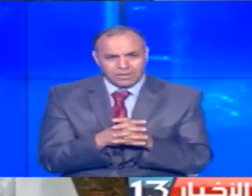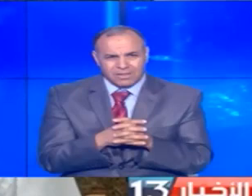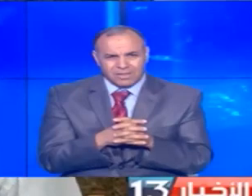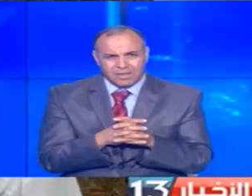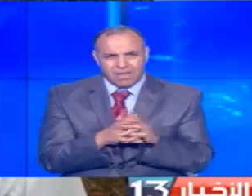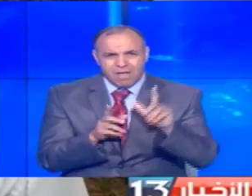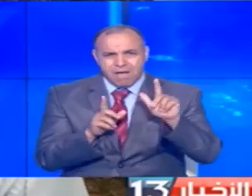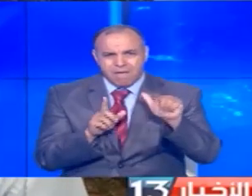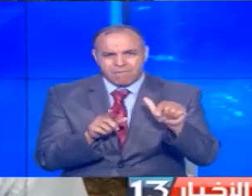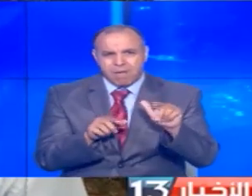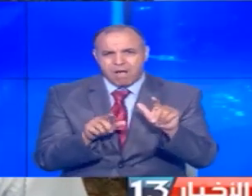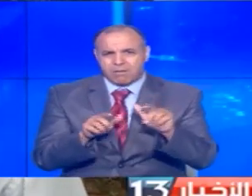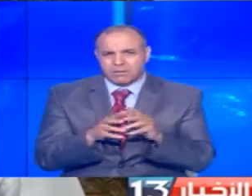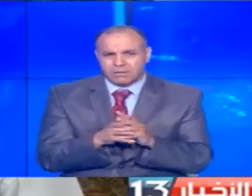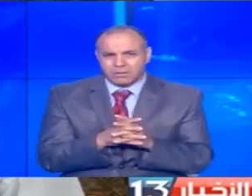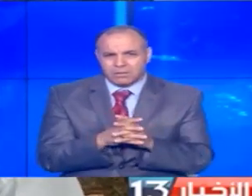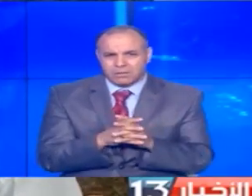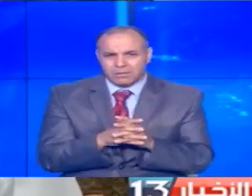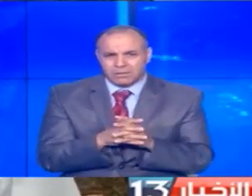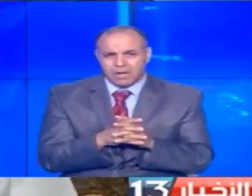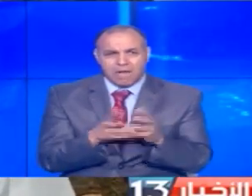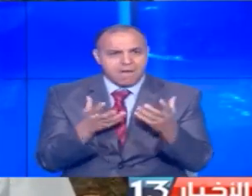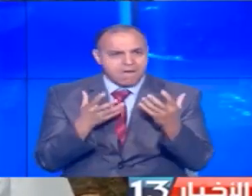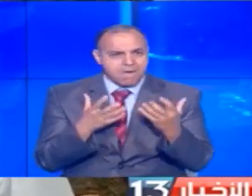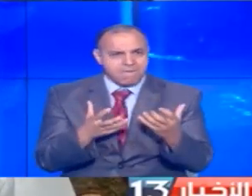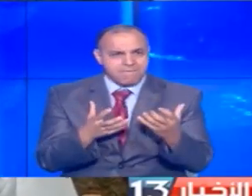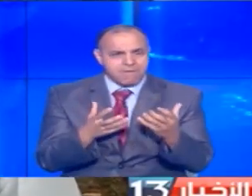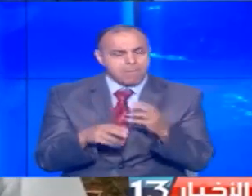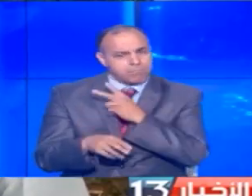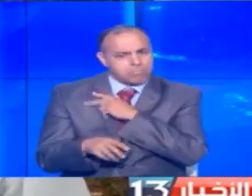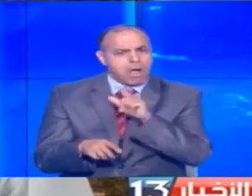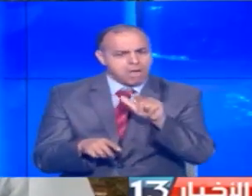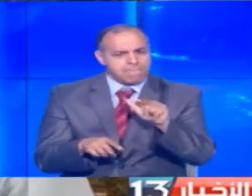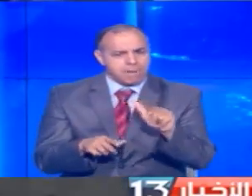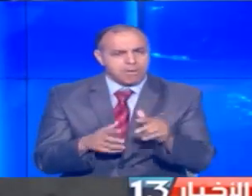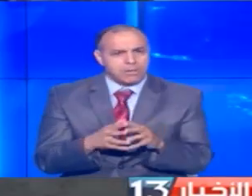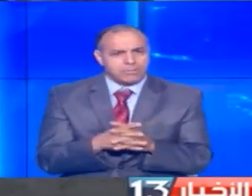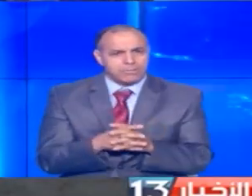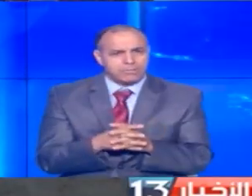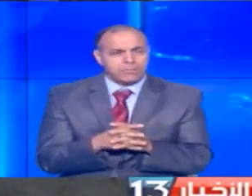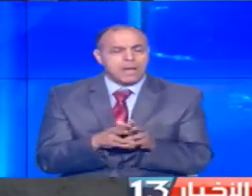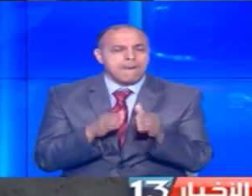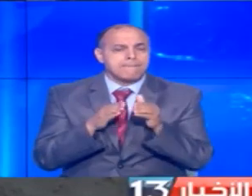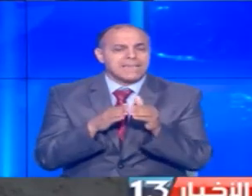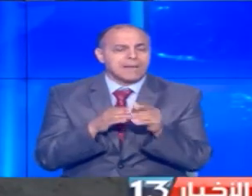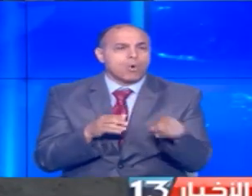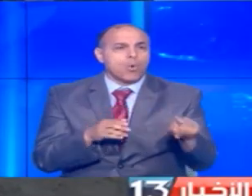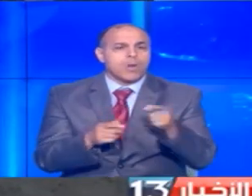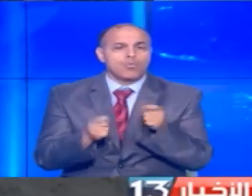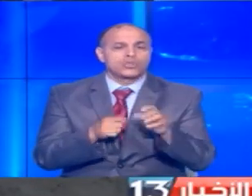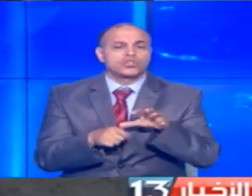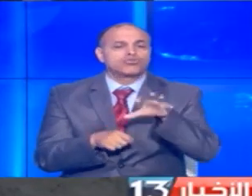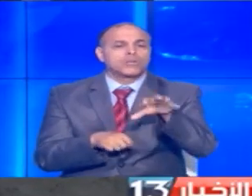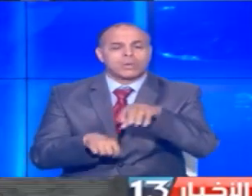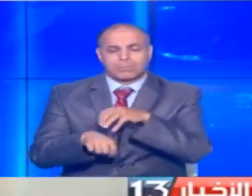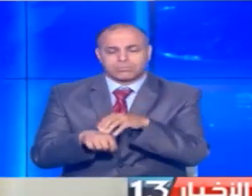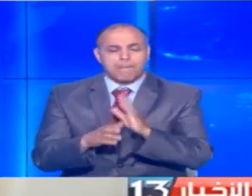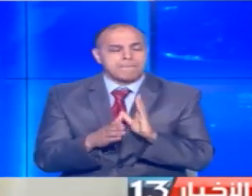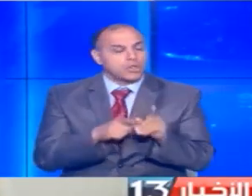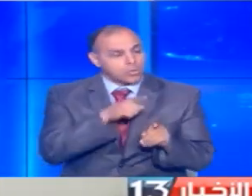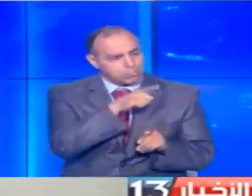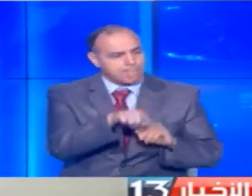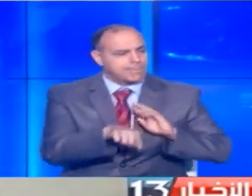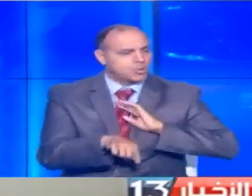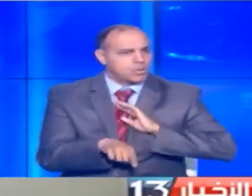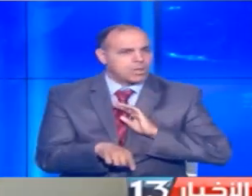متوفر من أول نهار متوفر حتى كان نحتاجوا على الإطار وفرناه يعني. مطالب حملناها إلى المدير الجهوي للتربية بباجة